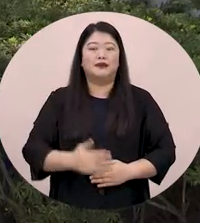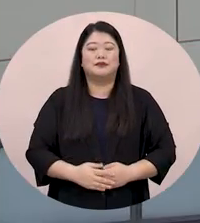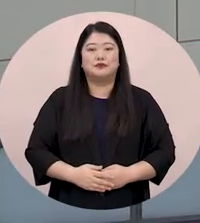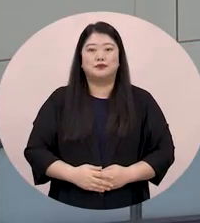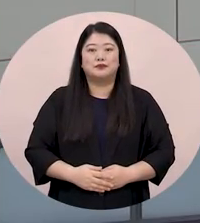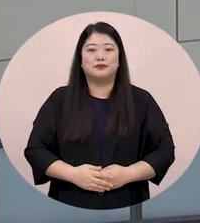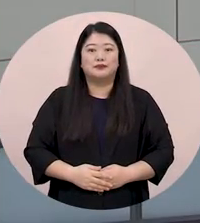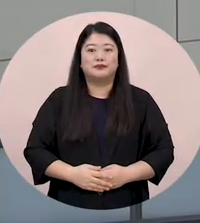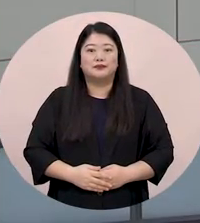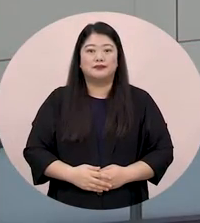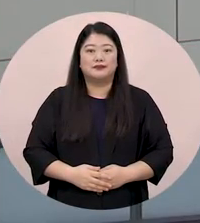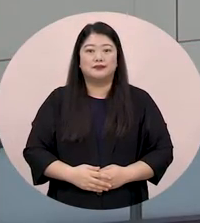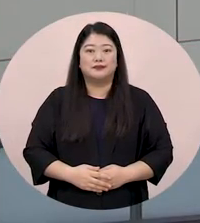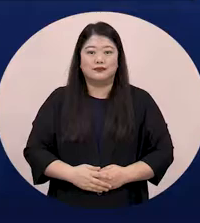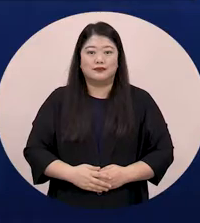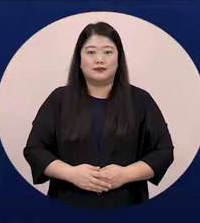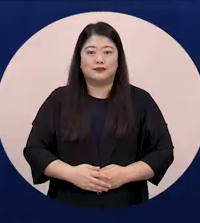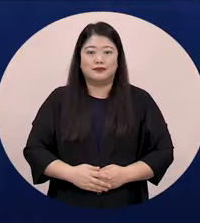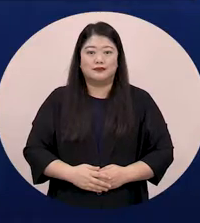됩니다.